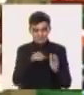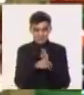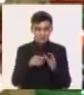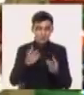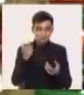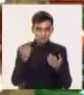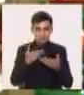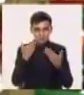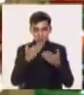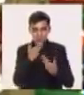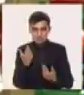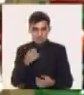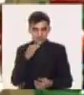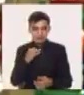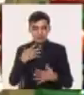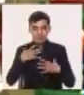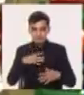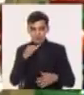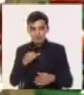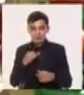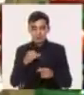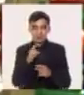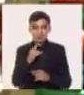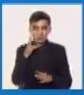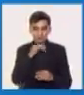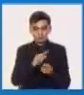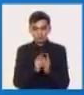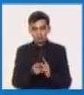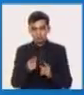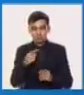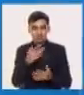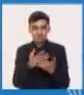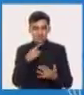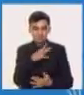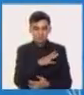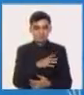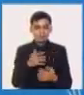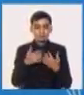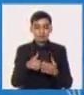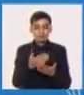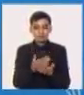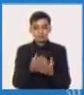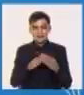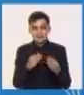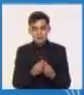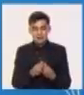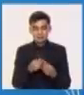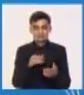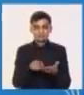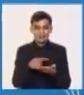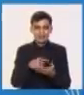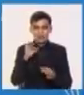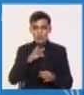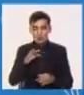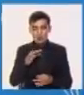и оставить их другому ребенку нет возможности, потому что там есть изменения. Давайте посчитаем, сколько потратит семья на тетради для 3